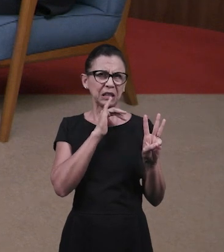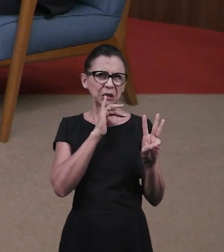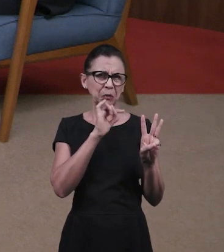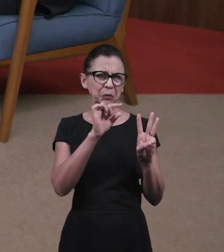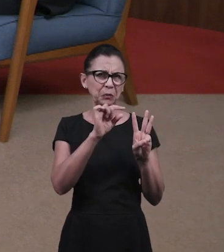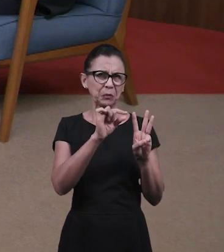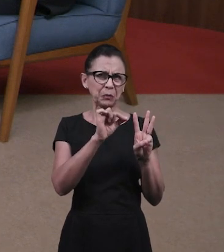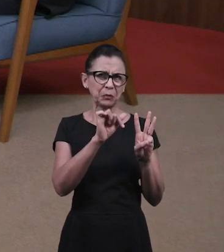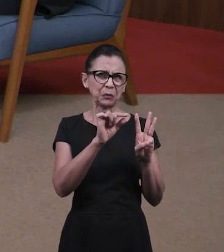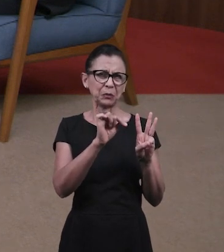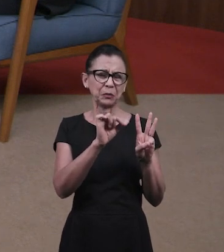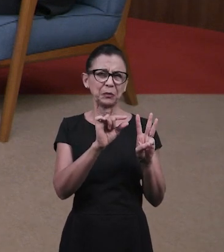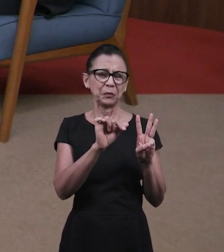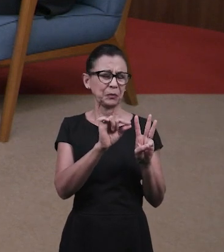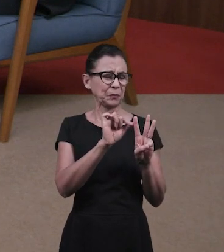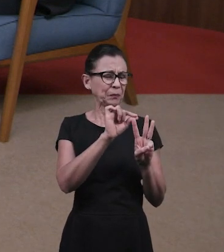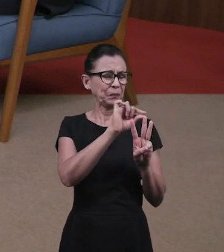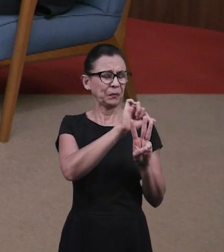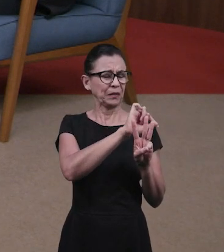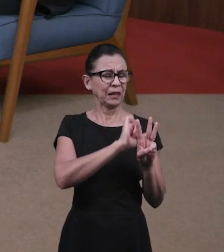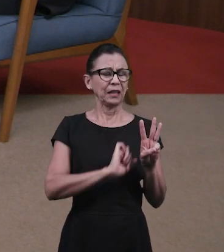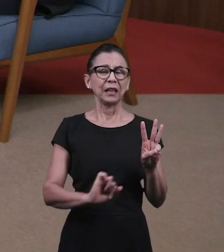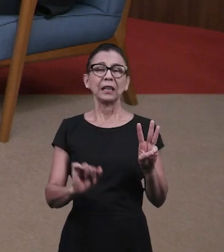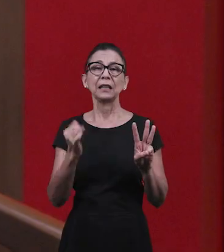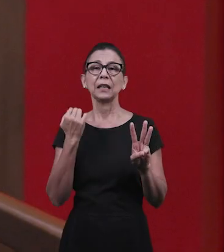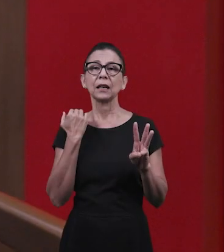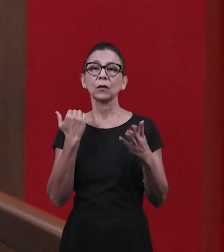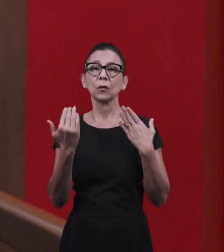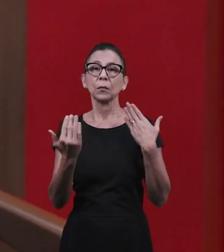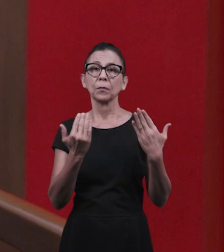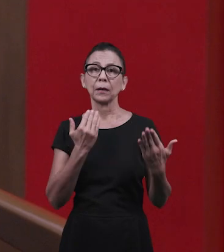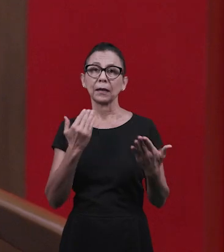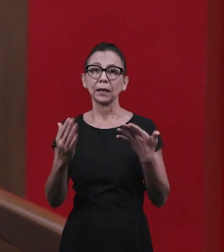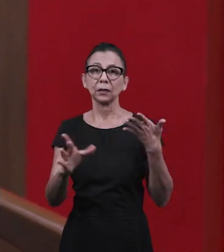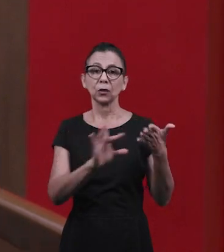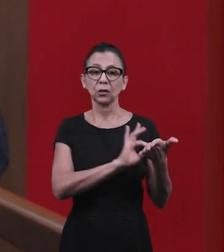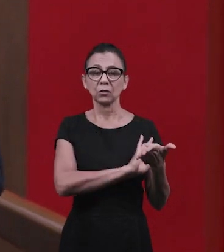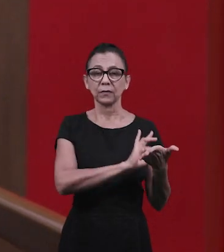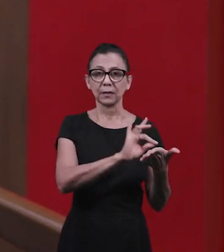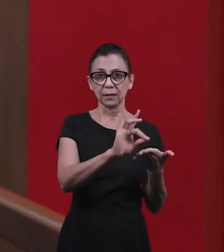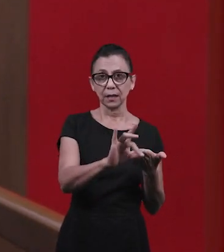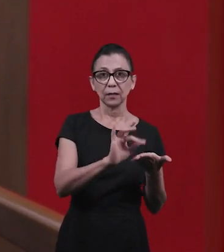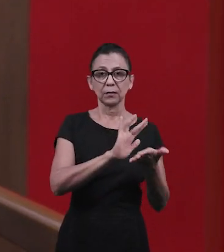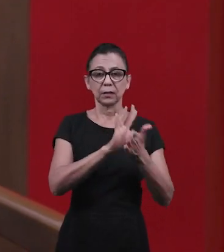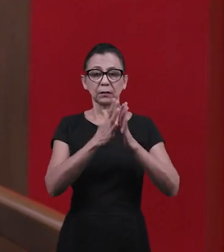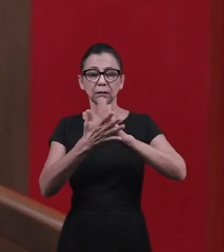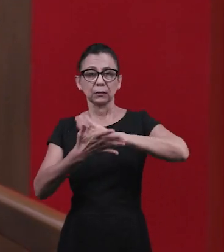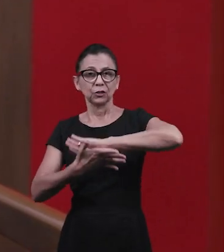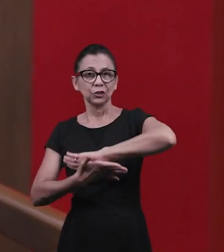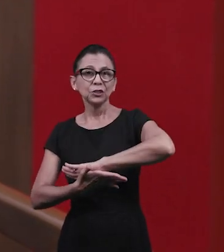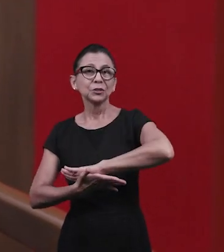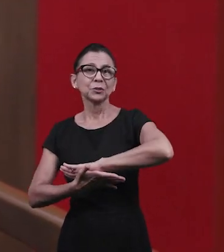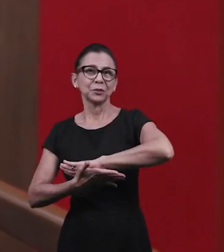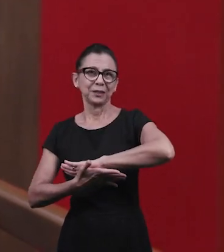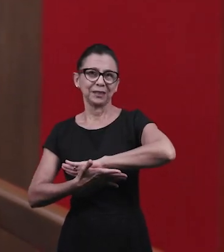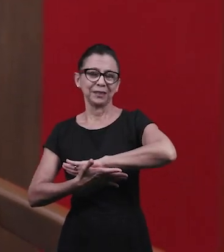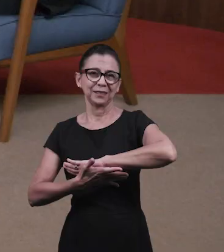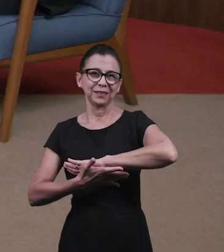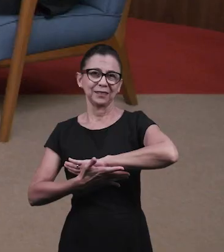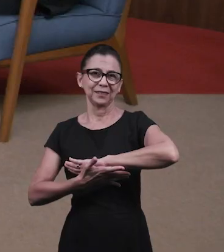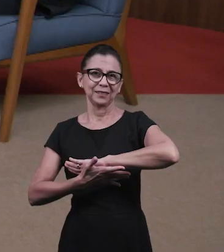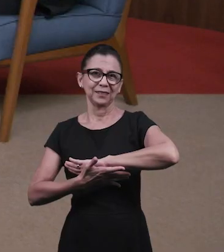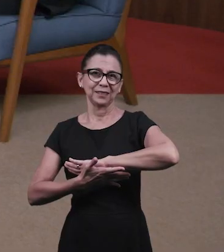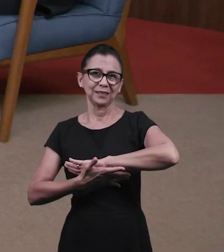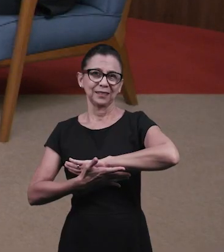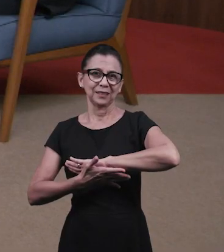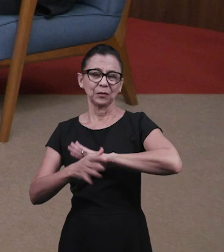de la parole, de l'évangile éternel, du salut, parce que Jésus est le pain vivant qui est venu du ciel.